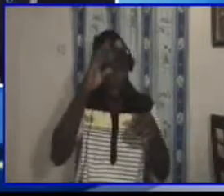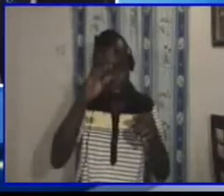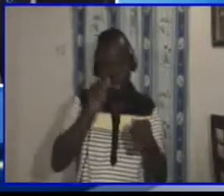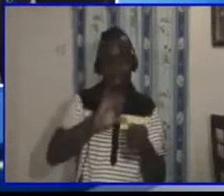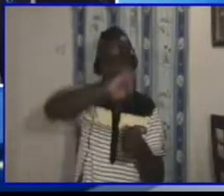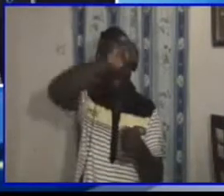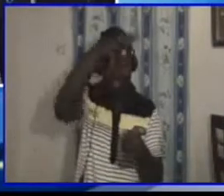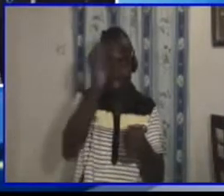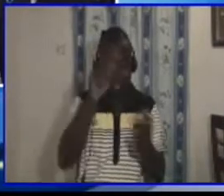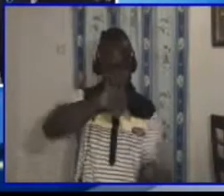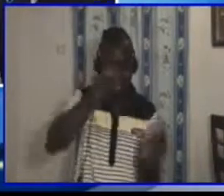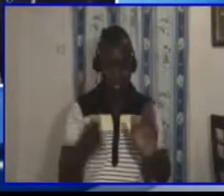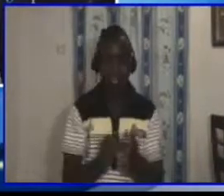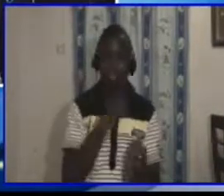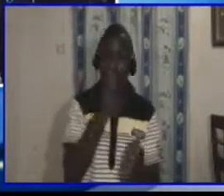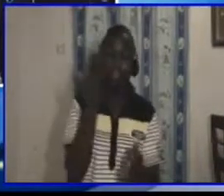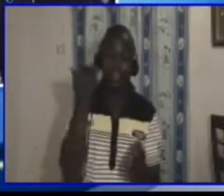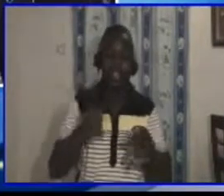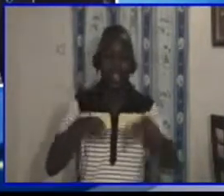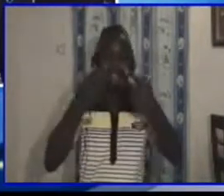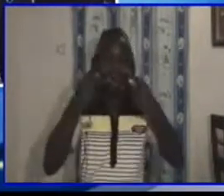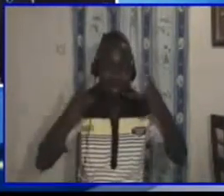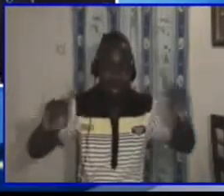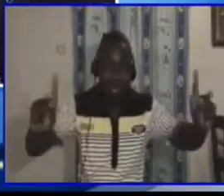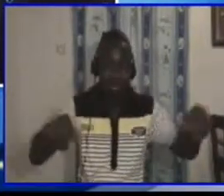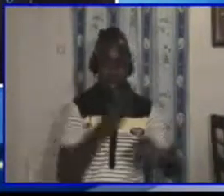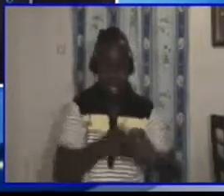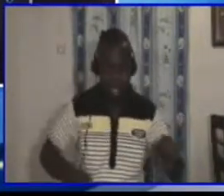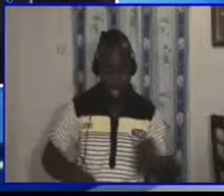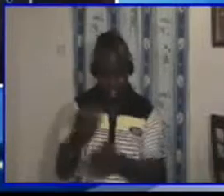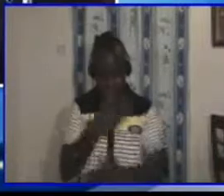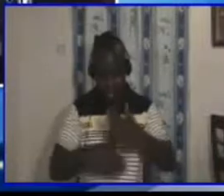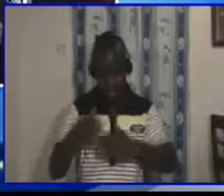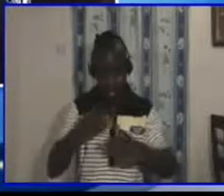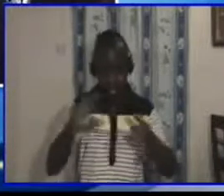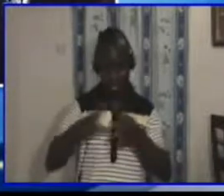abbiamo annunciato il ministero di giovanni battista